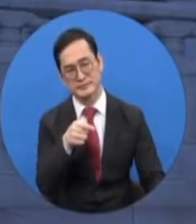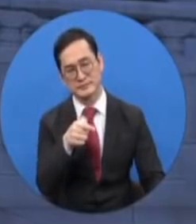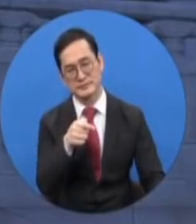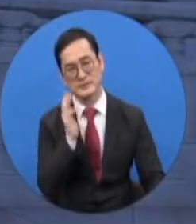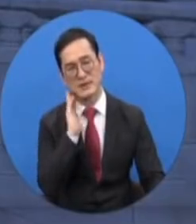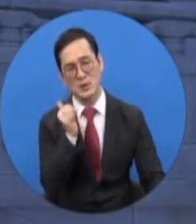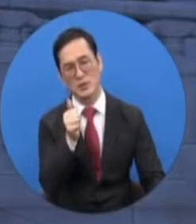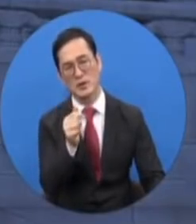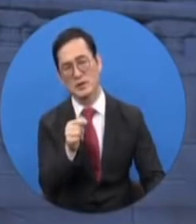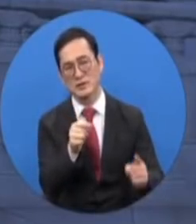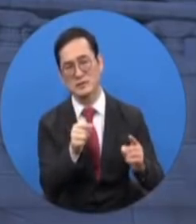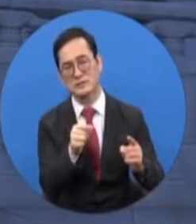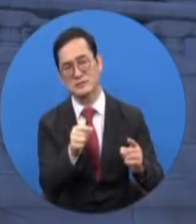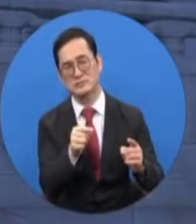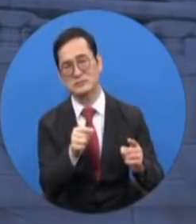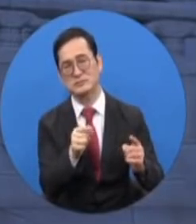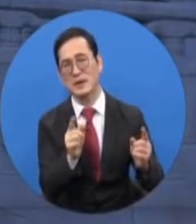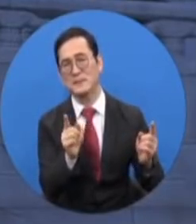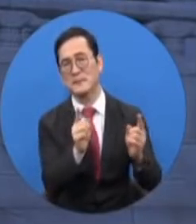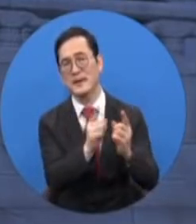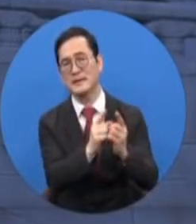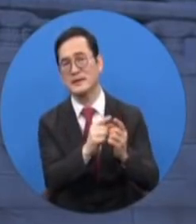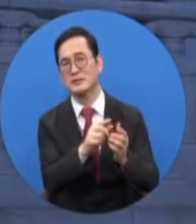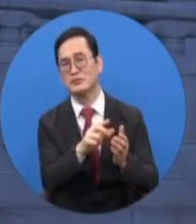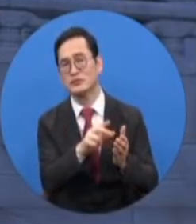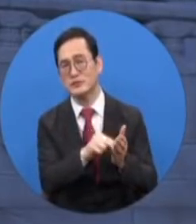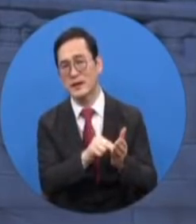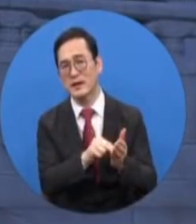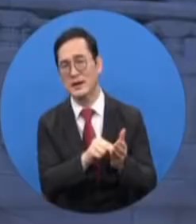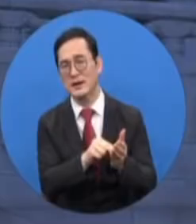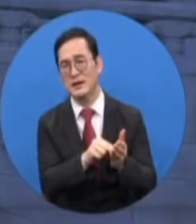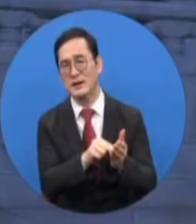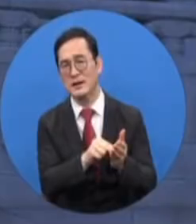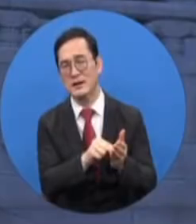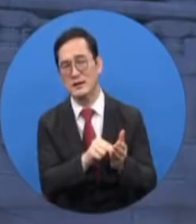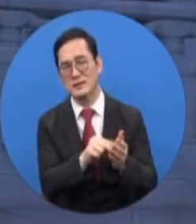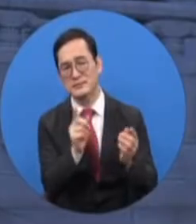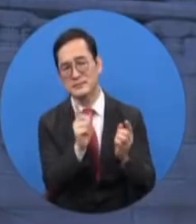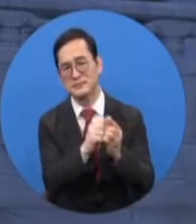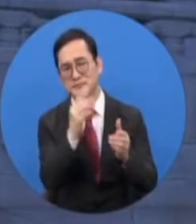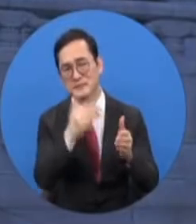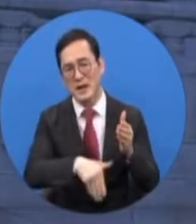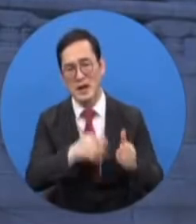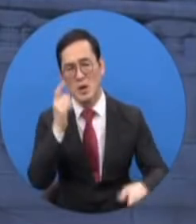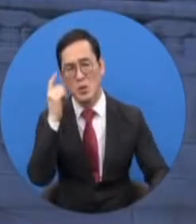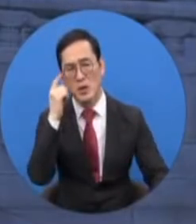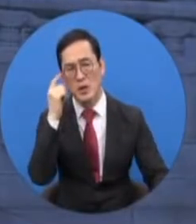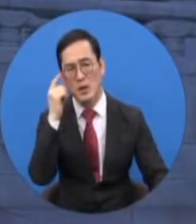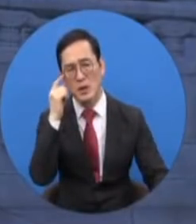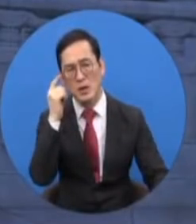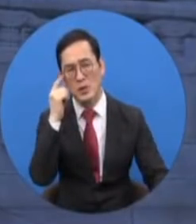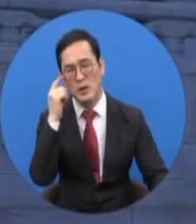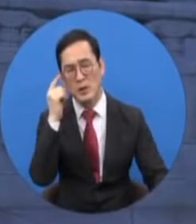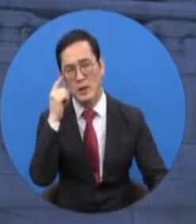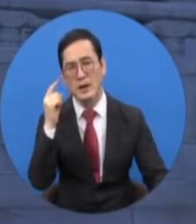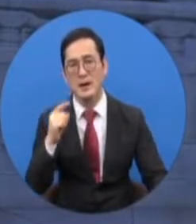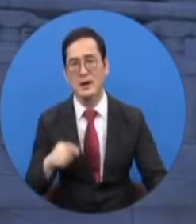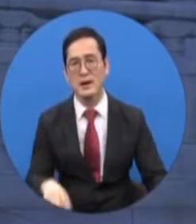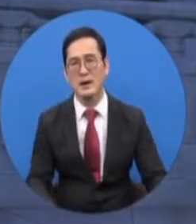부분 정확했던 것 같습니다. 오늘 각 언론에서 문통과 윤 당선인이 왜 틀어졌나에